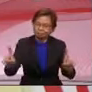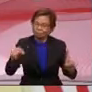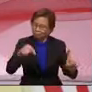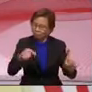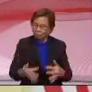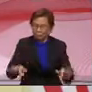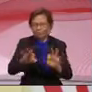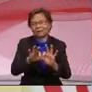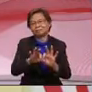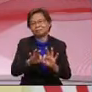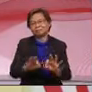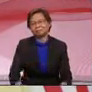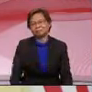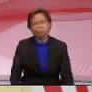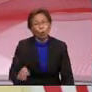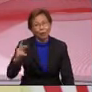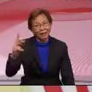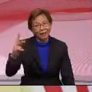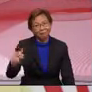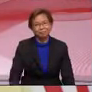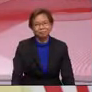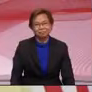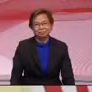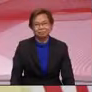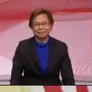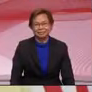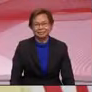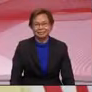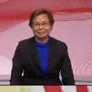penting. Okey, silakan.